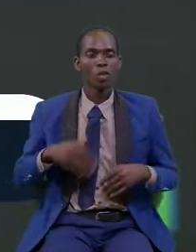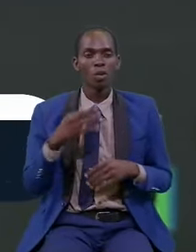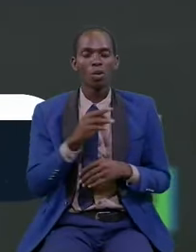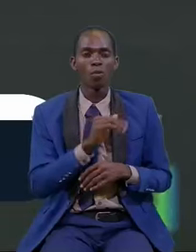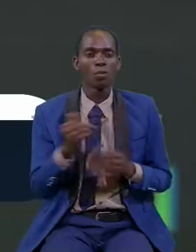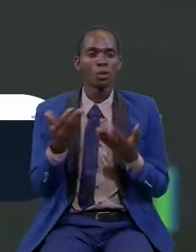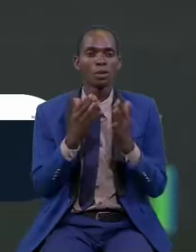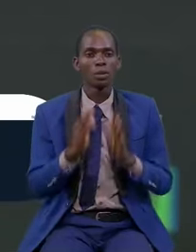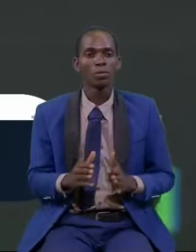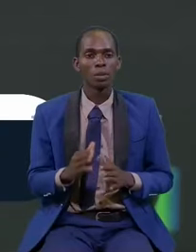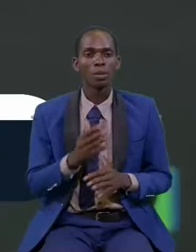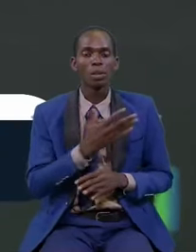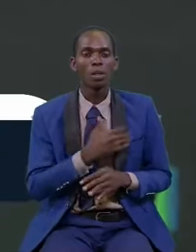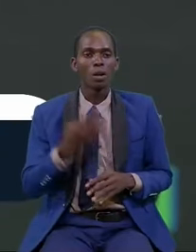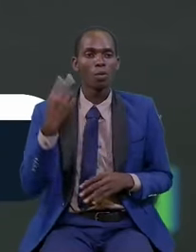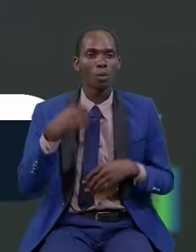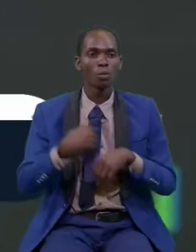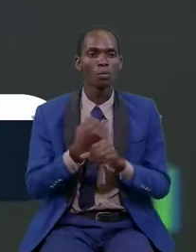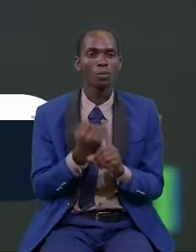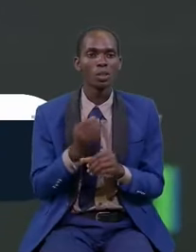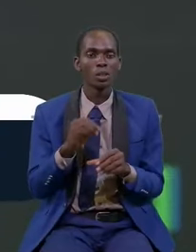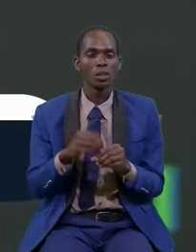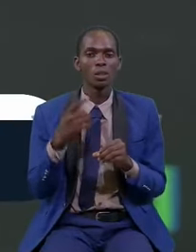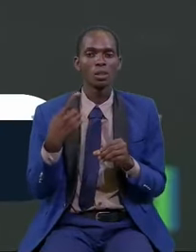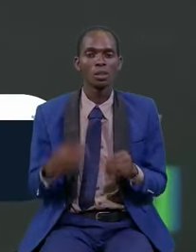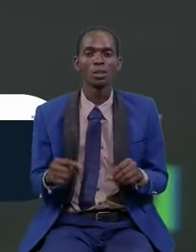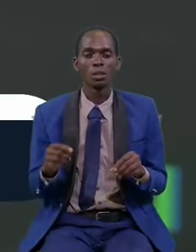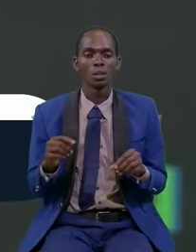en devenant semblable aux hommes